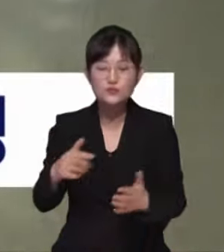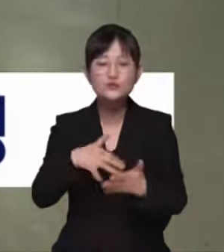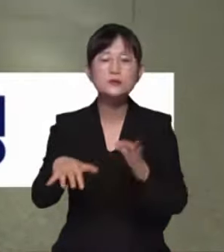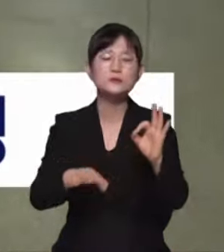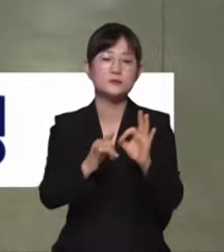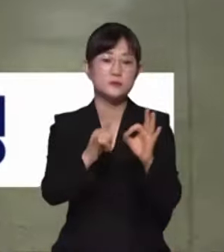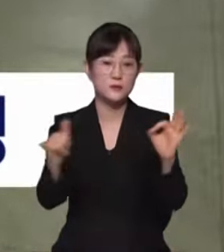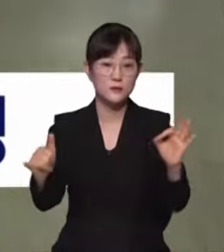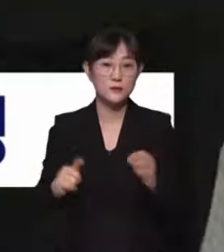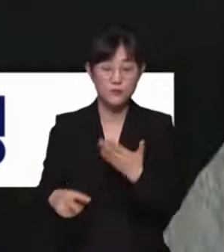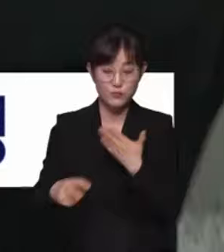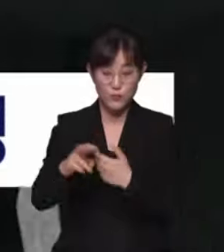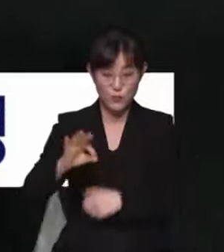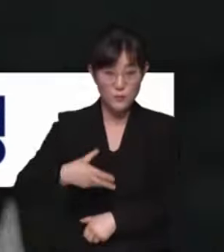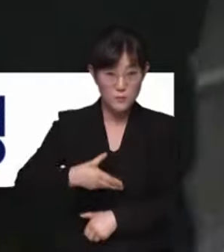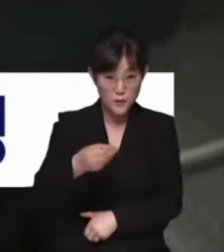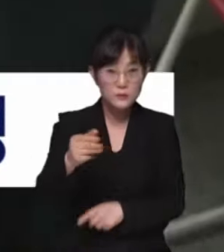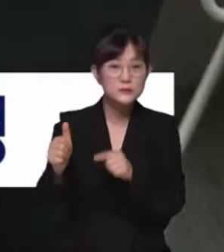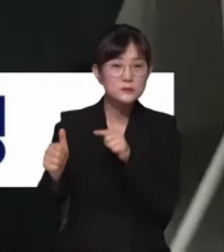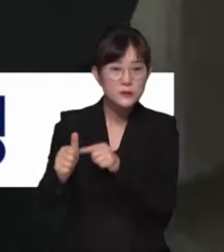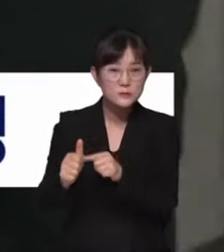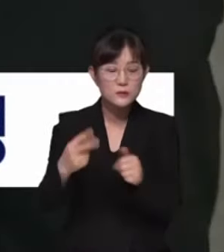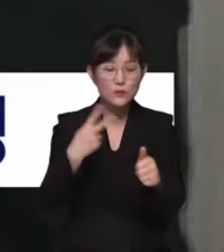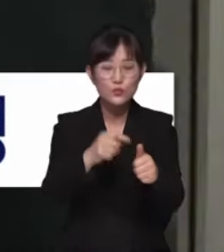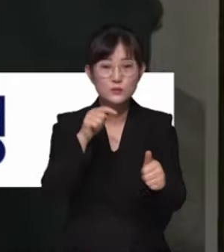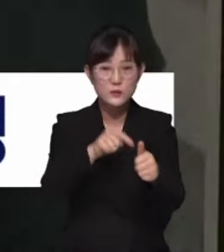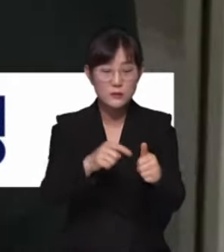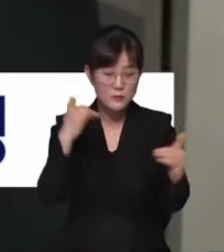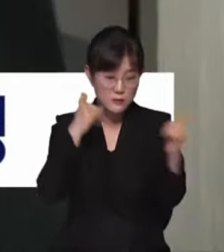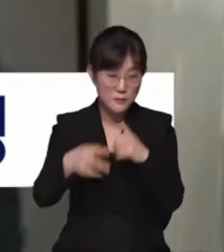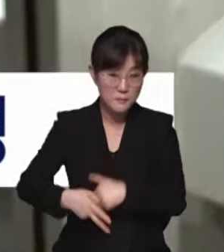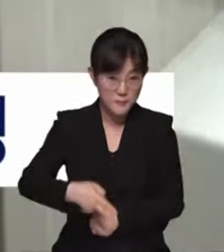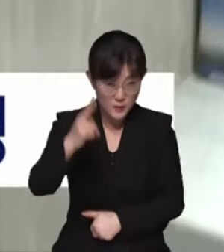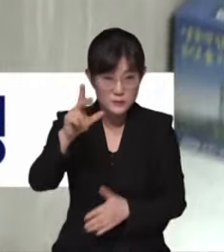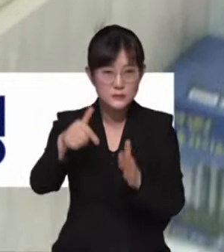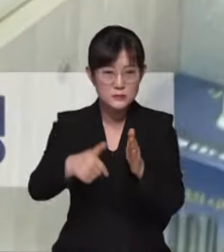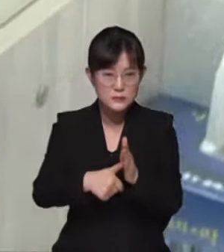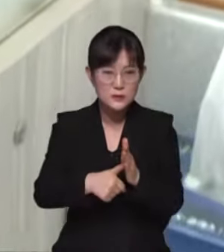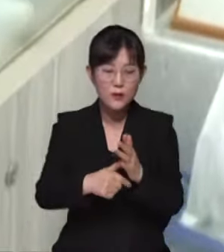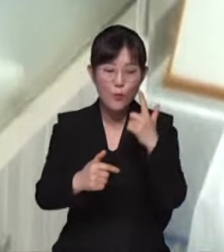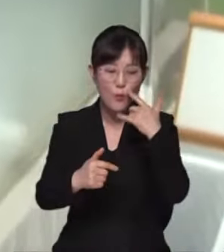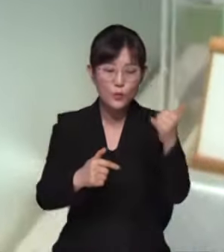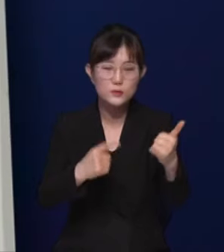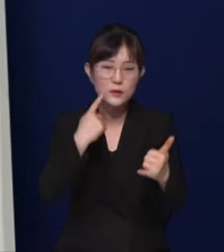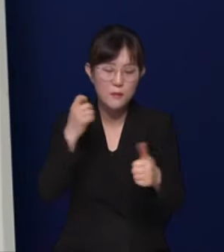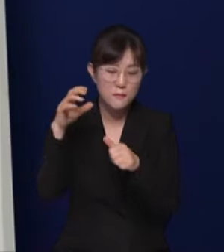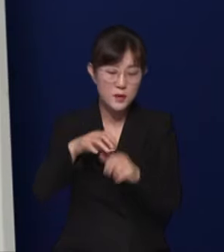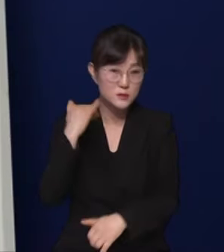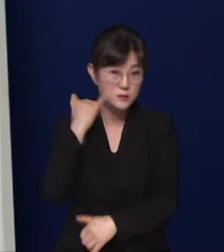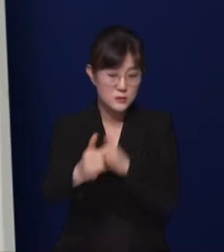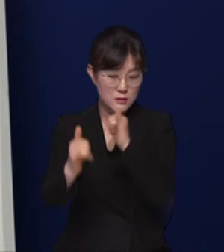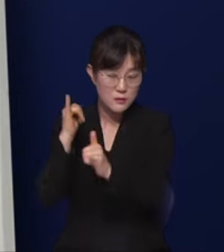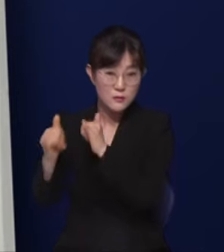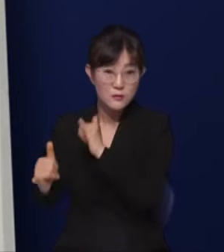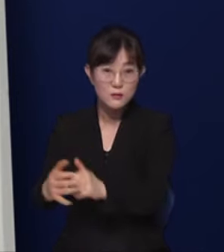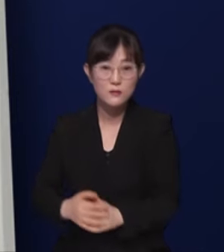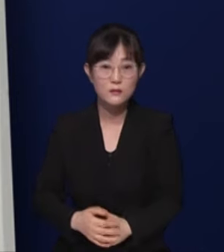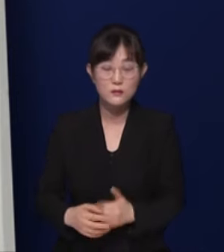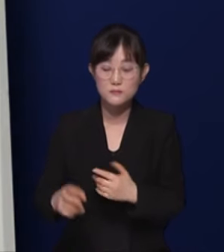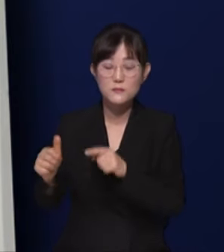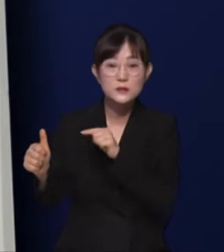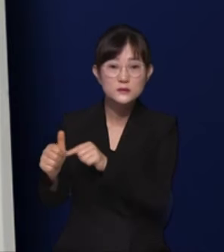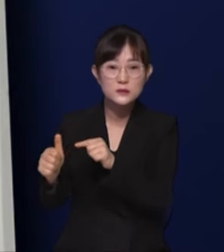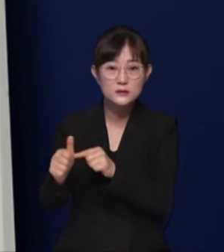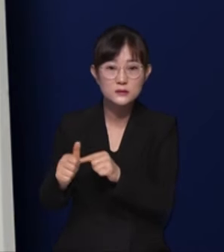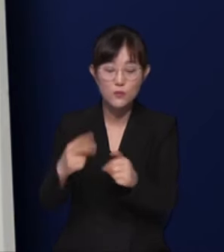한 대부업자가 돈을 빌려간 해당 교사가 연락을 끊자 이 같은 짓을 저질렀습니다. 대부업자는 어린이집